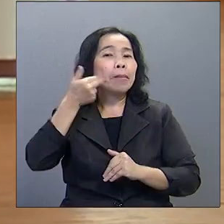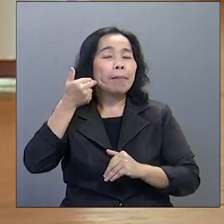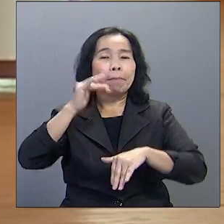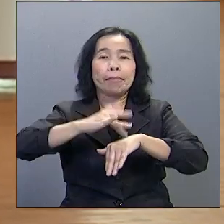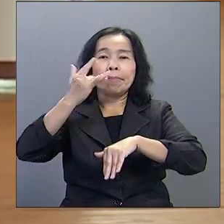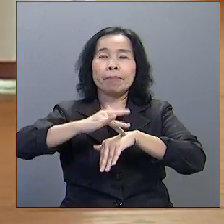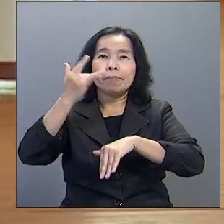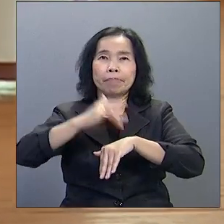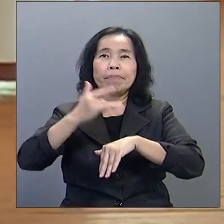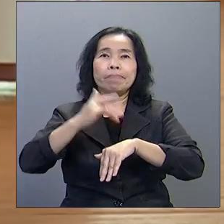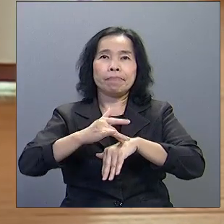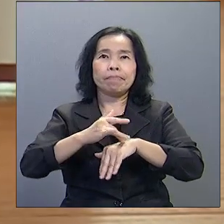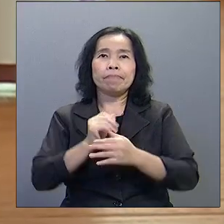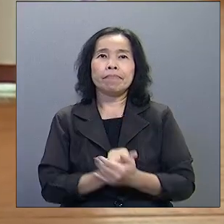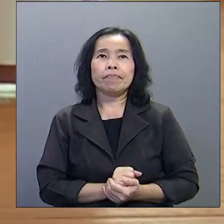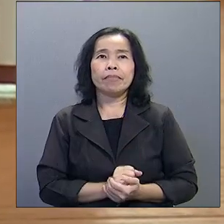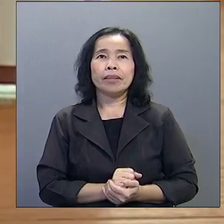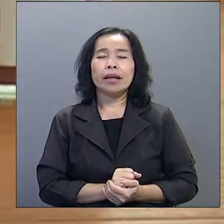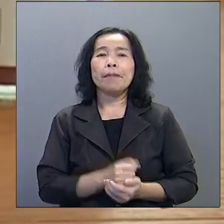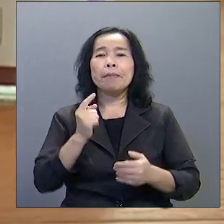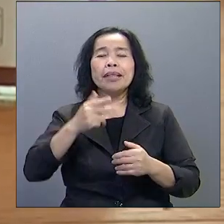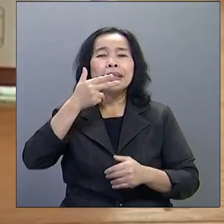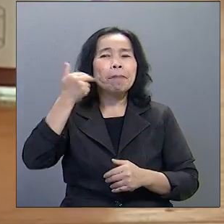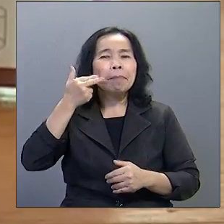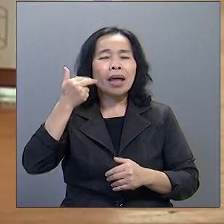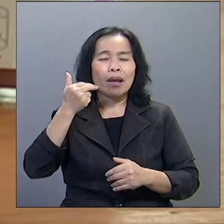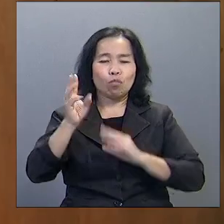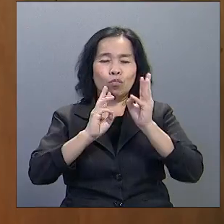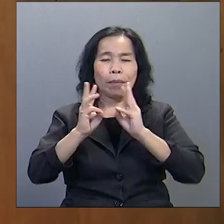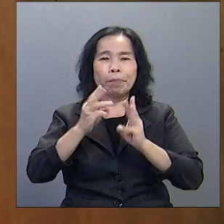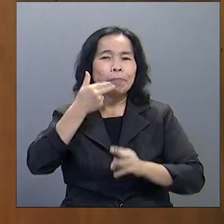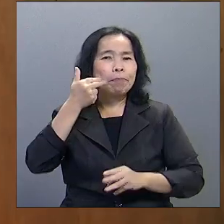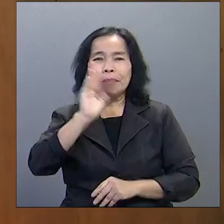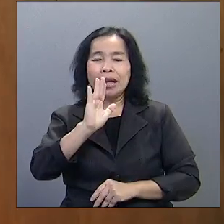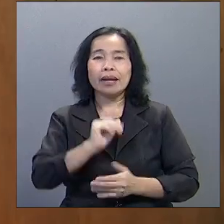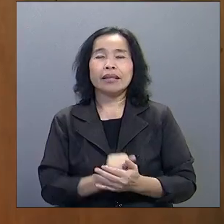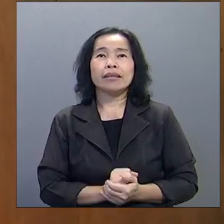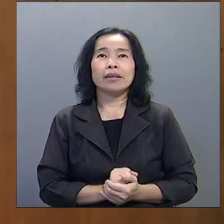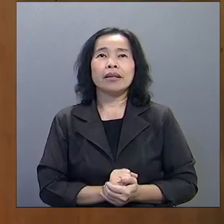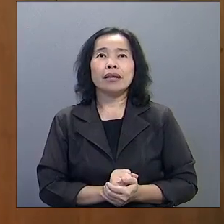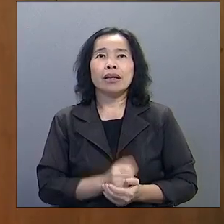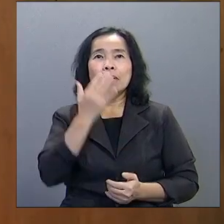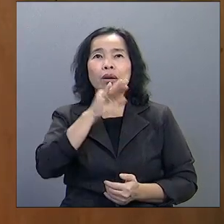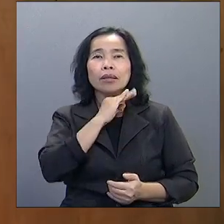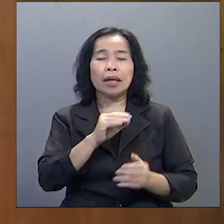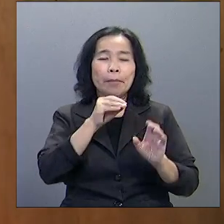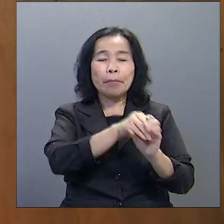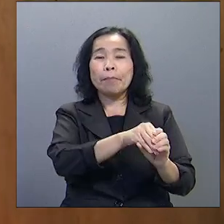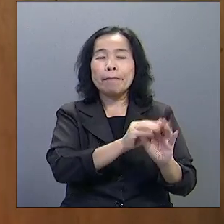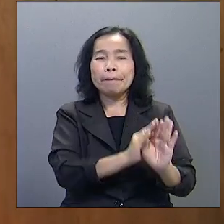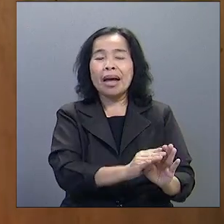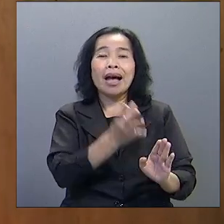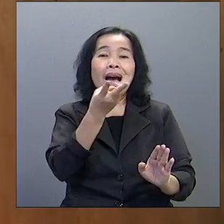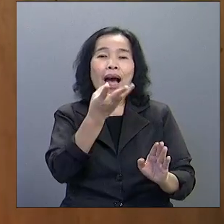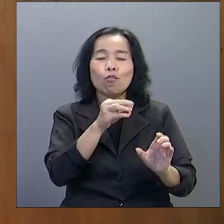เอ่อโมเลกุลคู่มันไม่ใช่น้ำตาลอุตสาหกรรมที่เป็นโมเลกุลเดี่ยวดังนั้นเ่ะเวลาเวลามันเข้าไปเนี่ยมันเป็นพรีไบโอติก